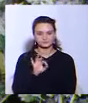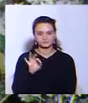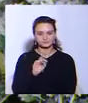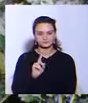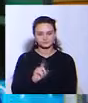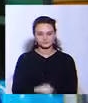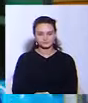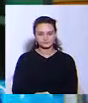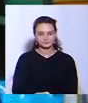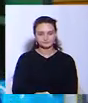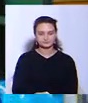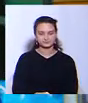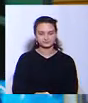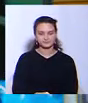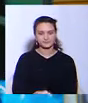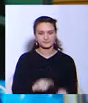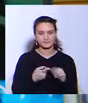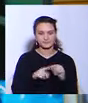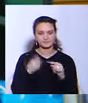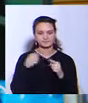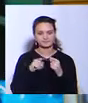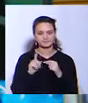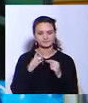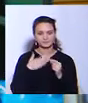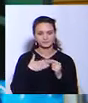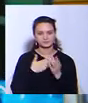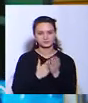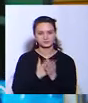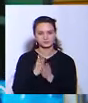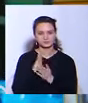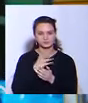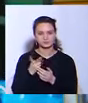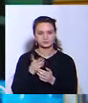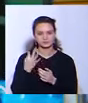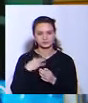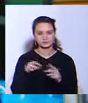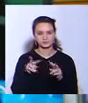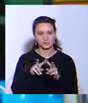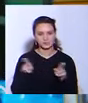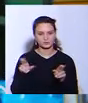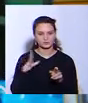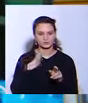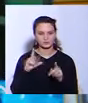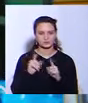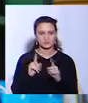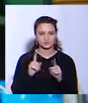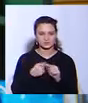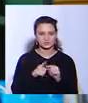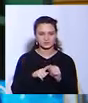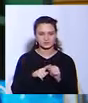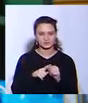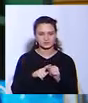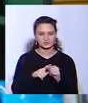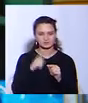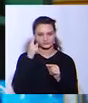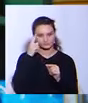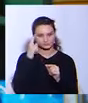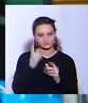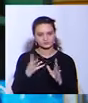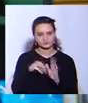ალაპარაკი? ანუ იქიდან გამომდინარე, რომ ჩვენი მიზანი იყო, რომ ორივე შვილი თანაბრად ყოფილიყო რაღაც ისეთი